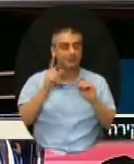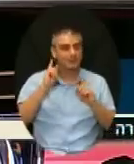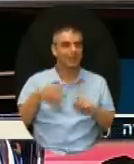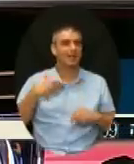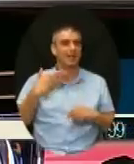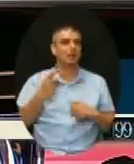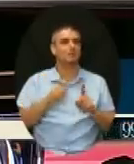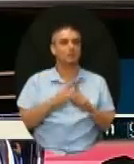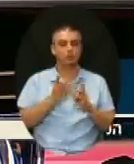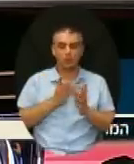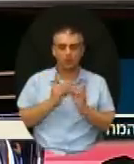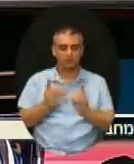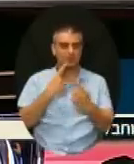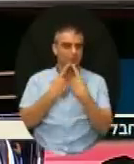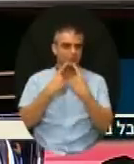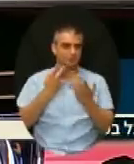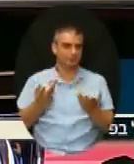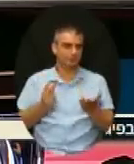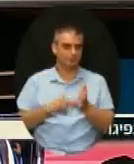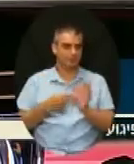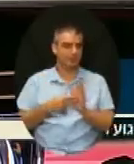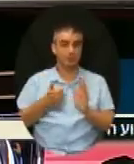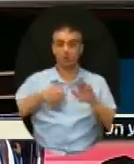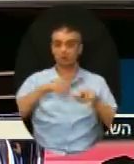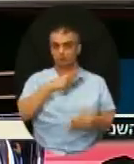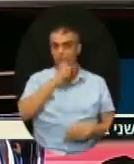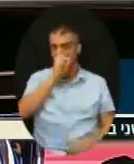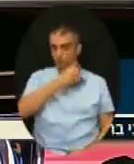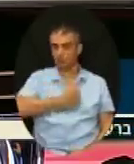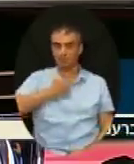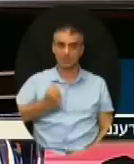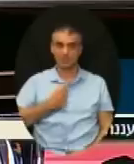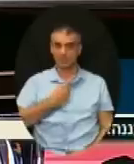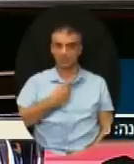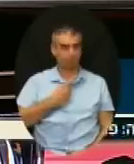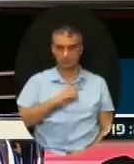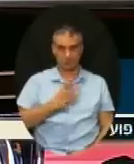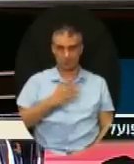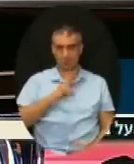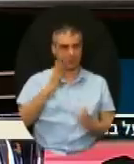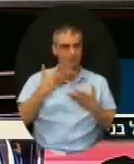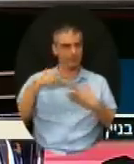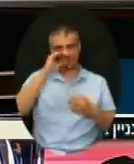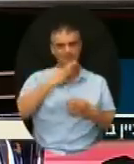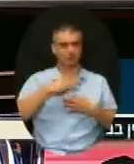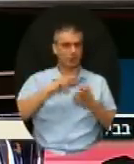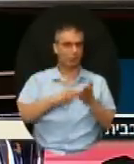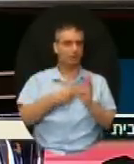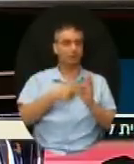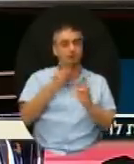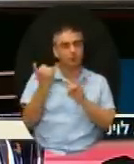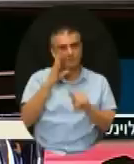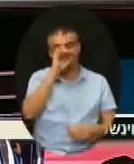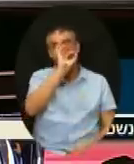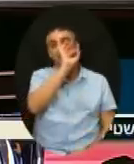חייב להיות אפיק מדיני. חייב להיות. עכשיו, ראש הממשלה הוא איש ימין, הוא לא מקבל את השקפת עולמנו המדינית, שיביא